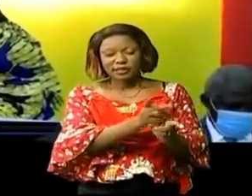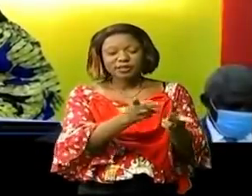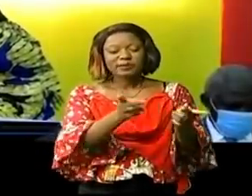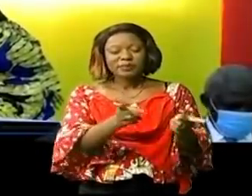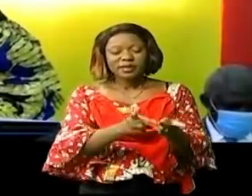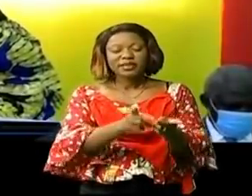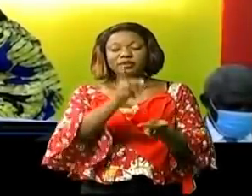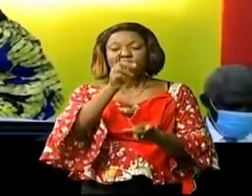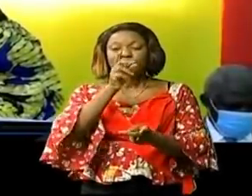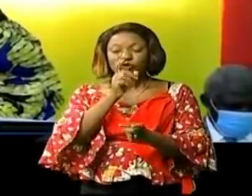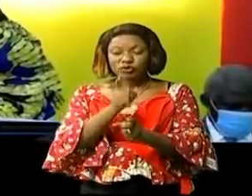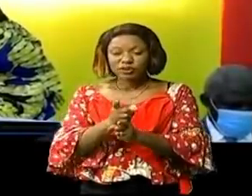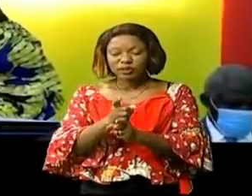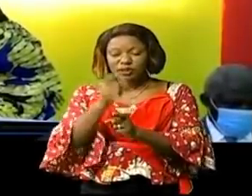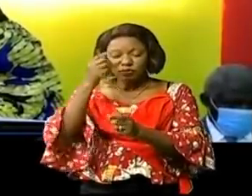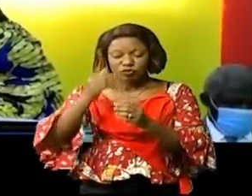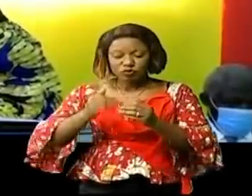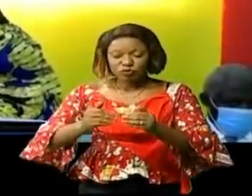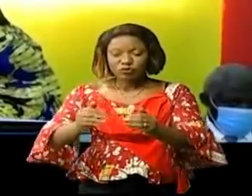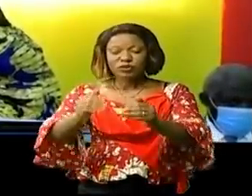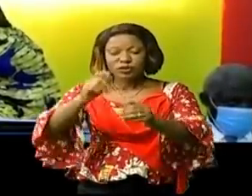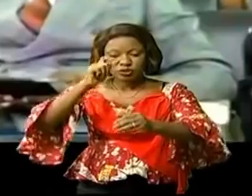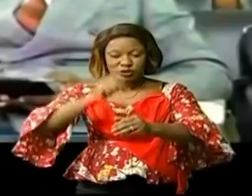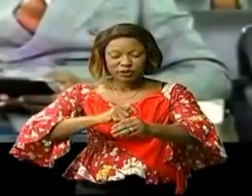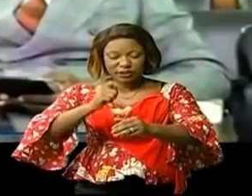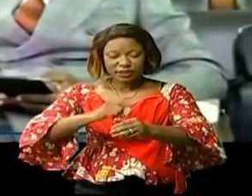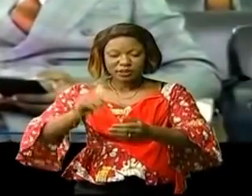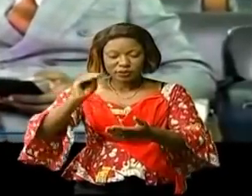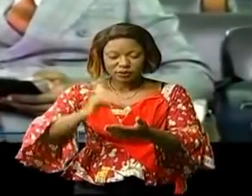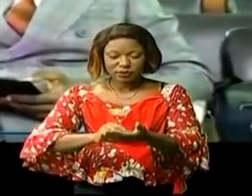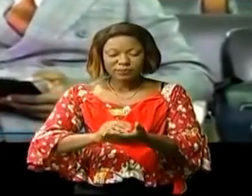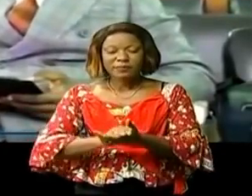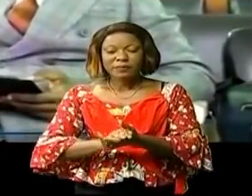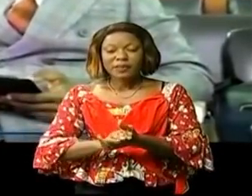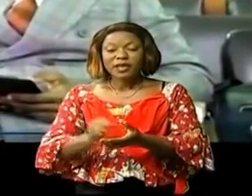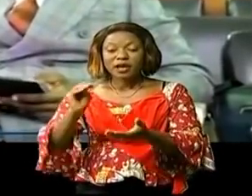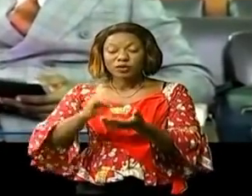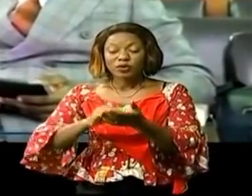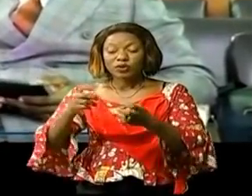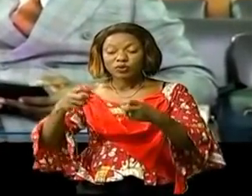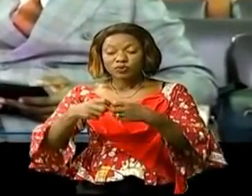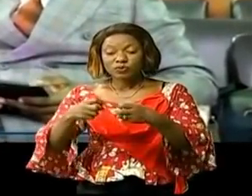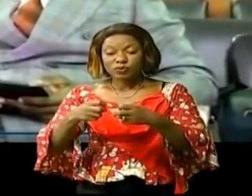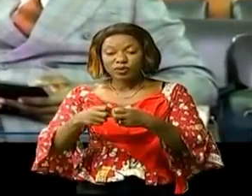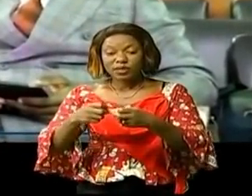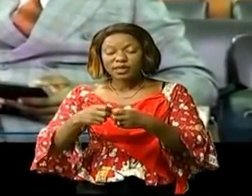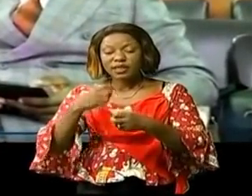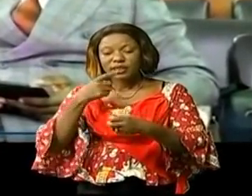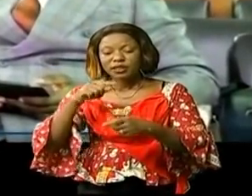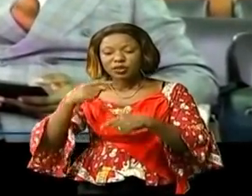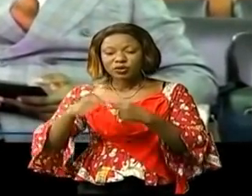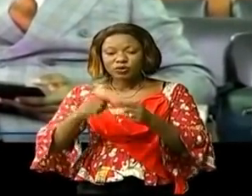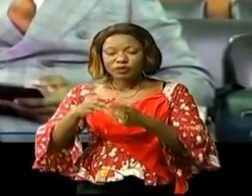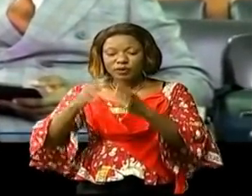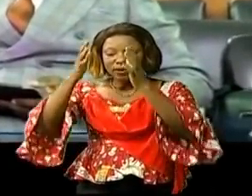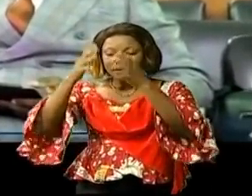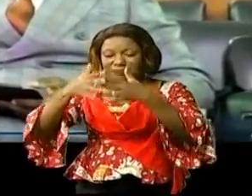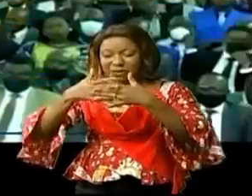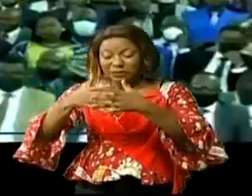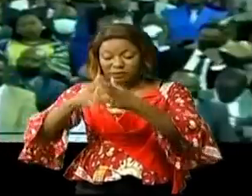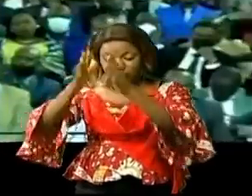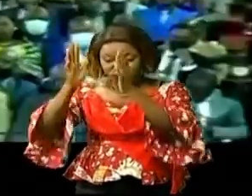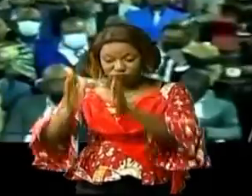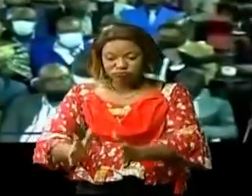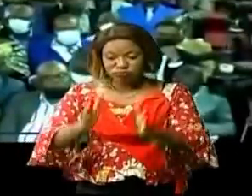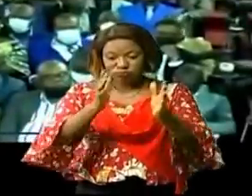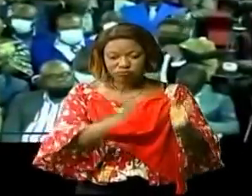la procédure judiciaire étant en cours. En énergie, elle a annoncé le raccordement des nouveaux transformateurs que la province